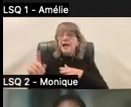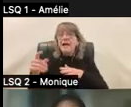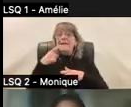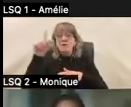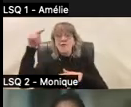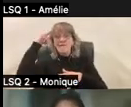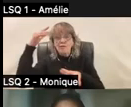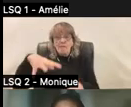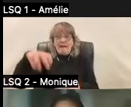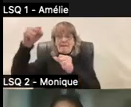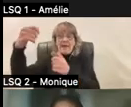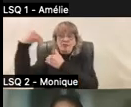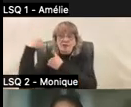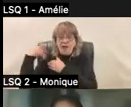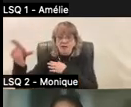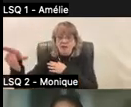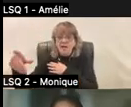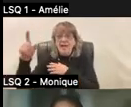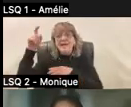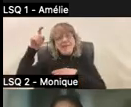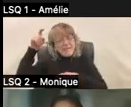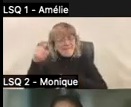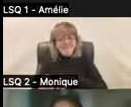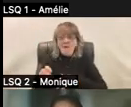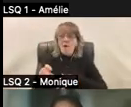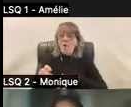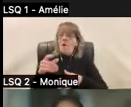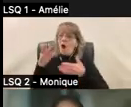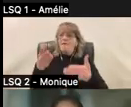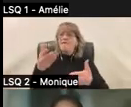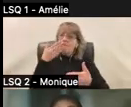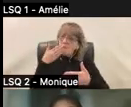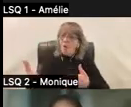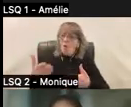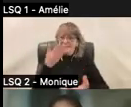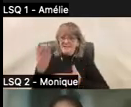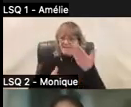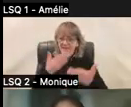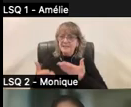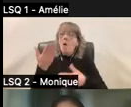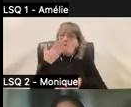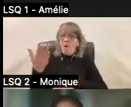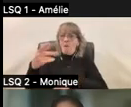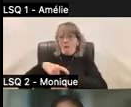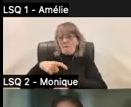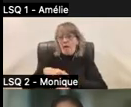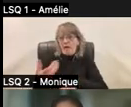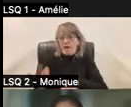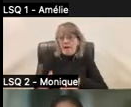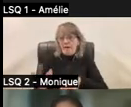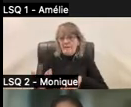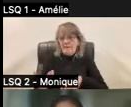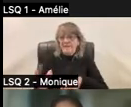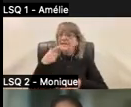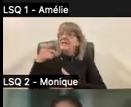en détresse, il est essentiel que les bons services soient disponibles au bon moment. Les fournisseurs